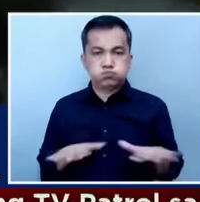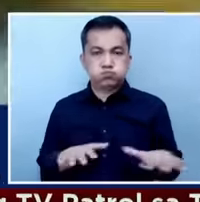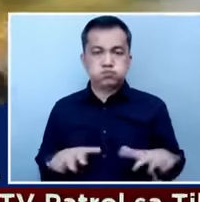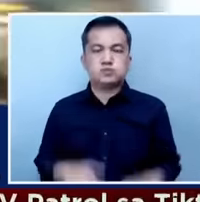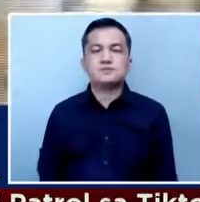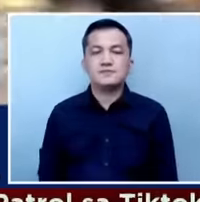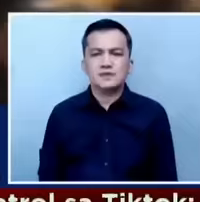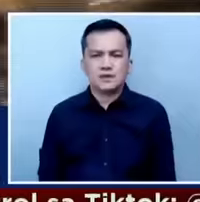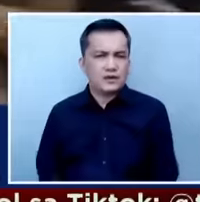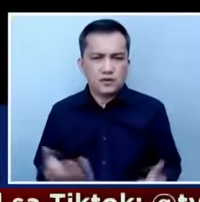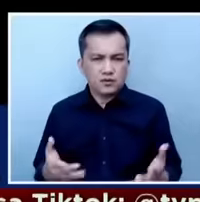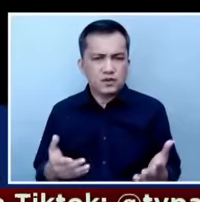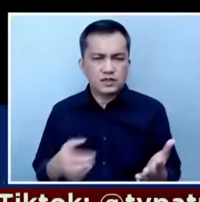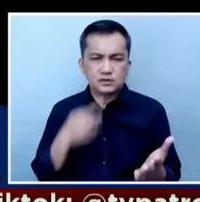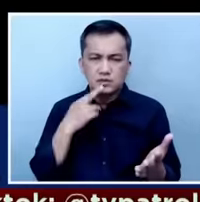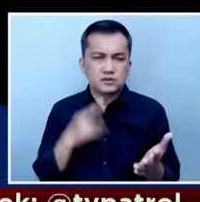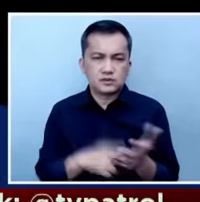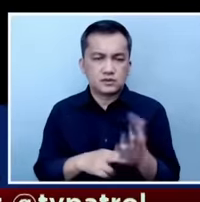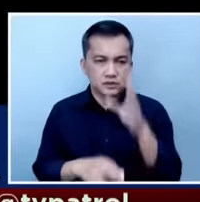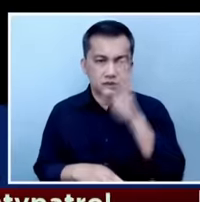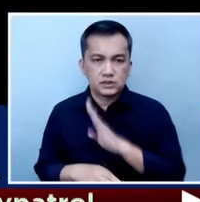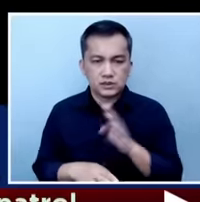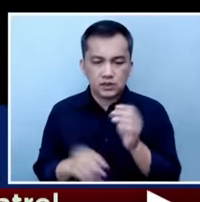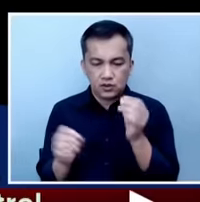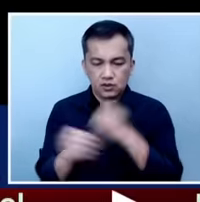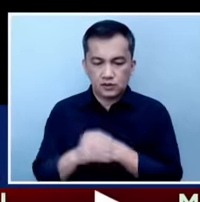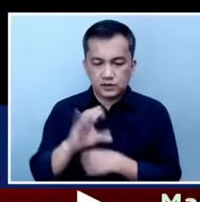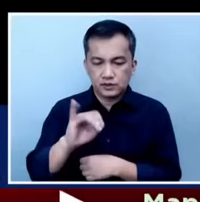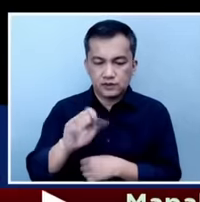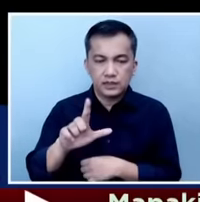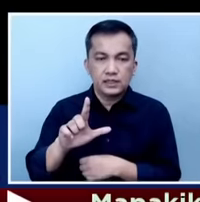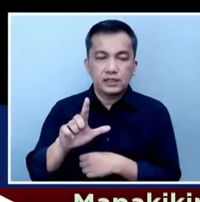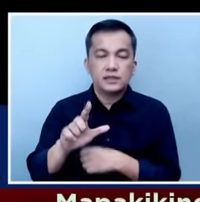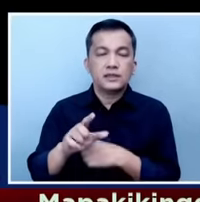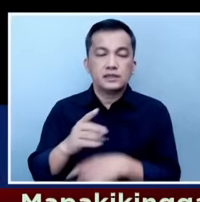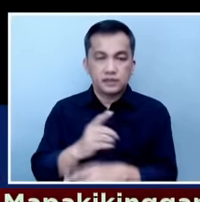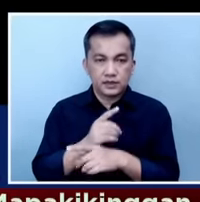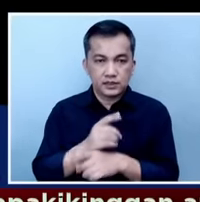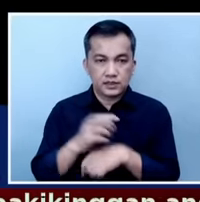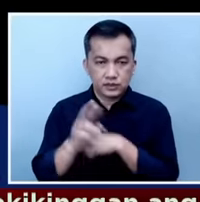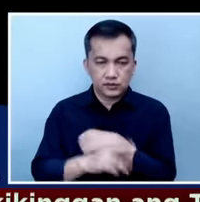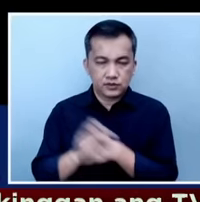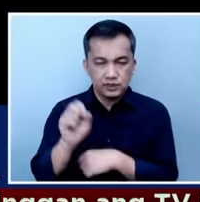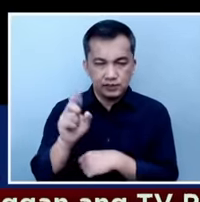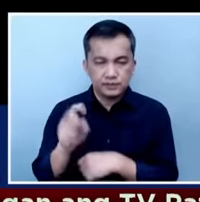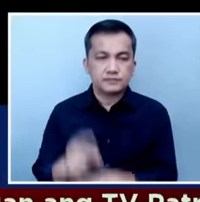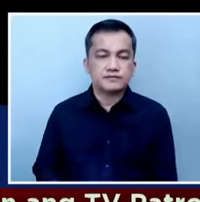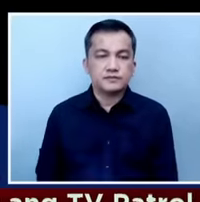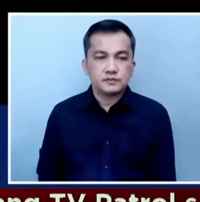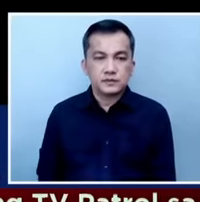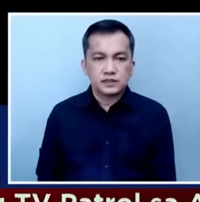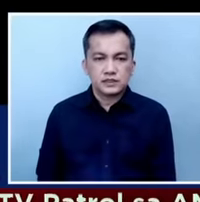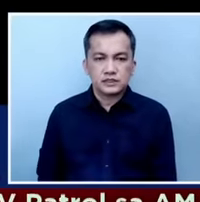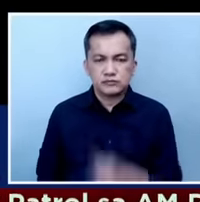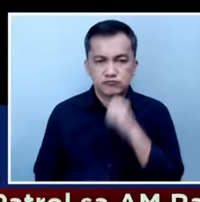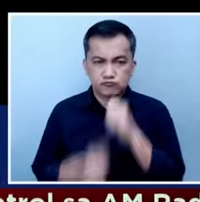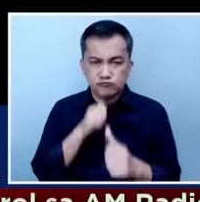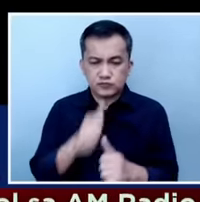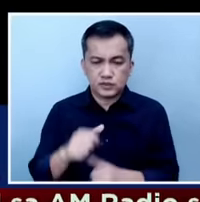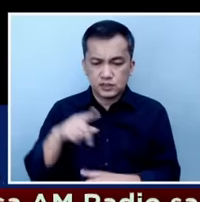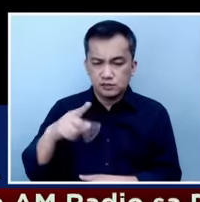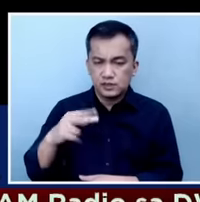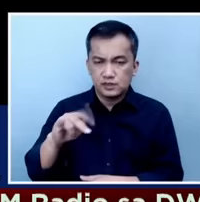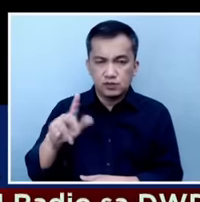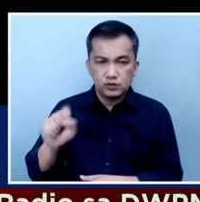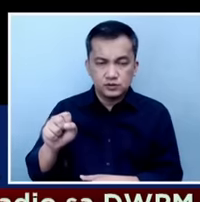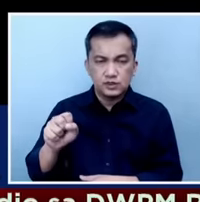Wala namang naitalang pinsala ang Office of Civil Defense Region 11 kasunod ng lindol. Pinabulaanan naman ng FIVOX at Bureau